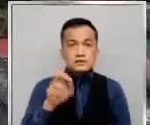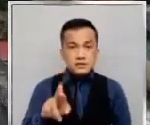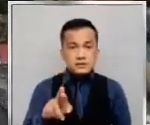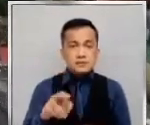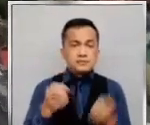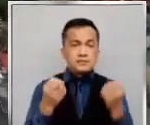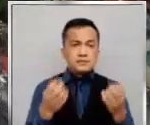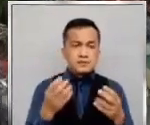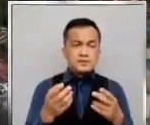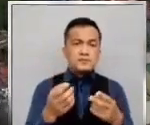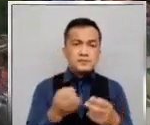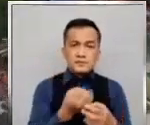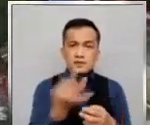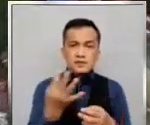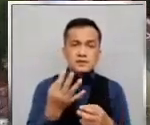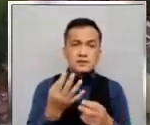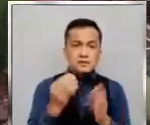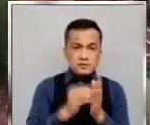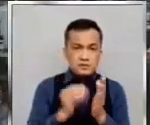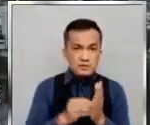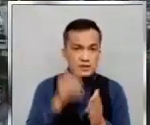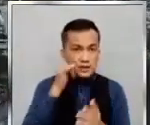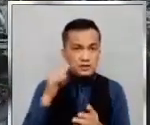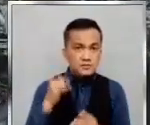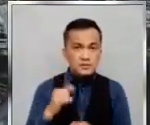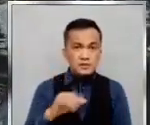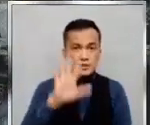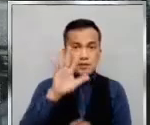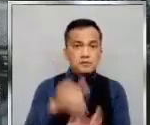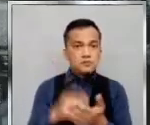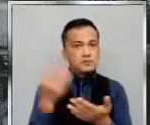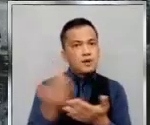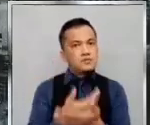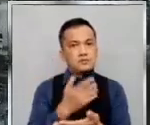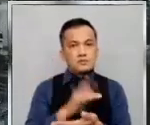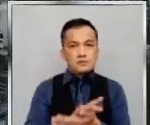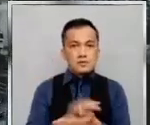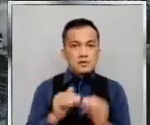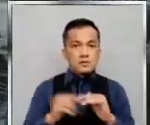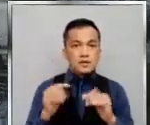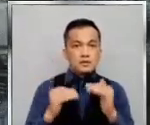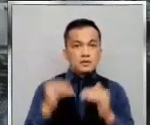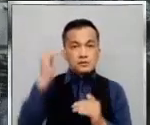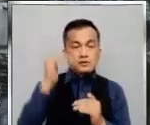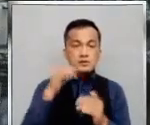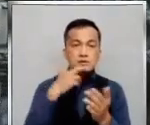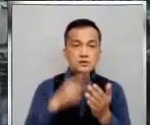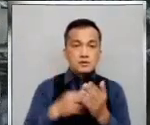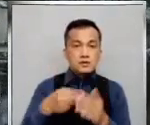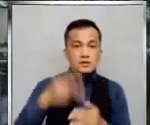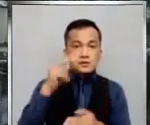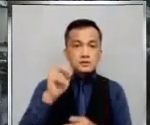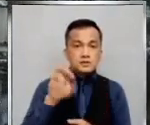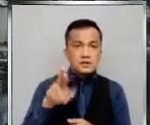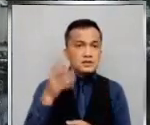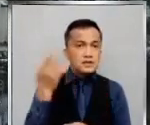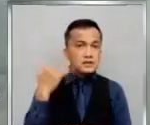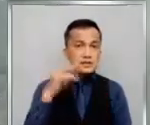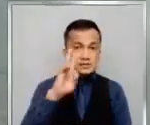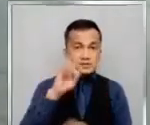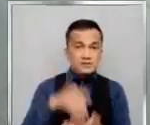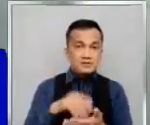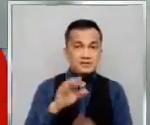naitala kahapon, mahigit 5,000 new cases. Pero malayo pa ito sa record high new cases sa NCR na 7,900 noong